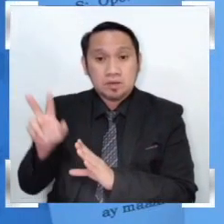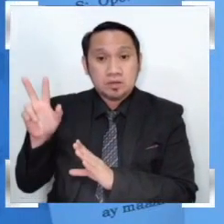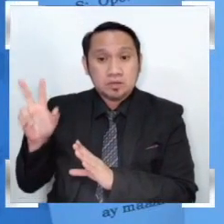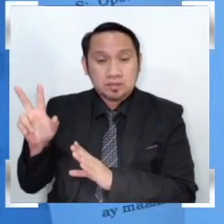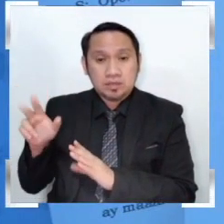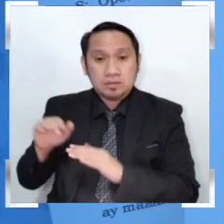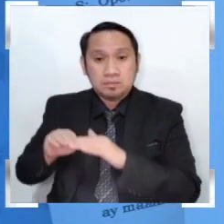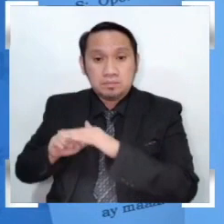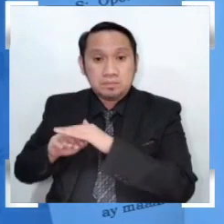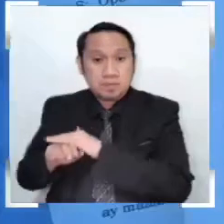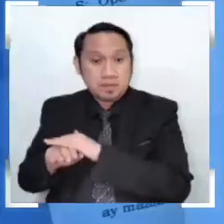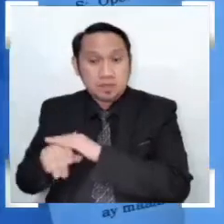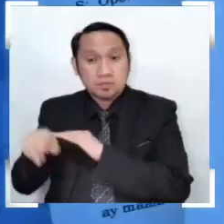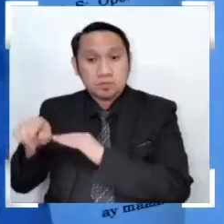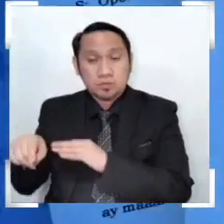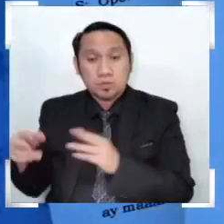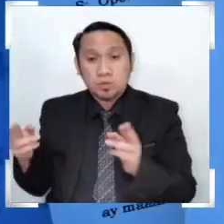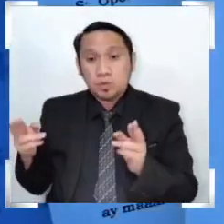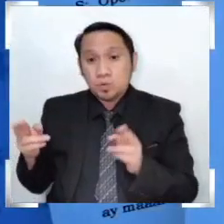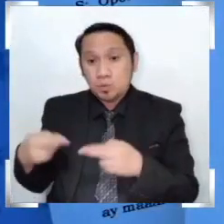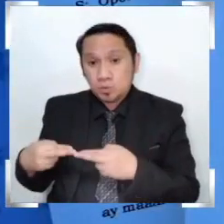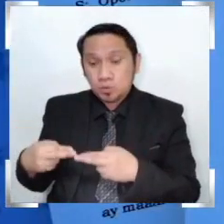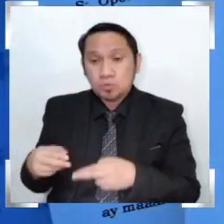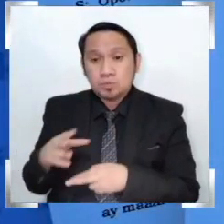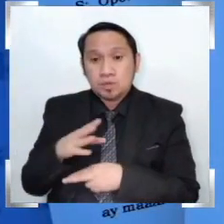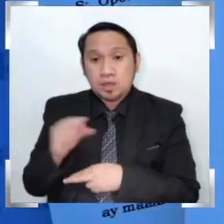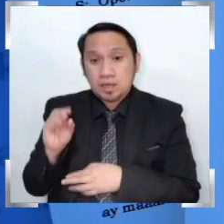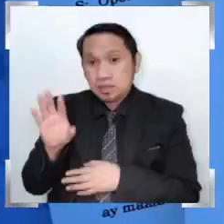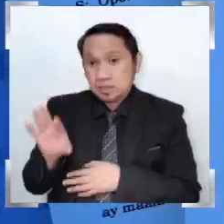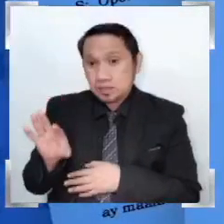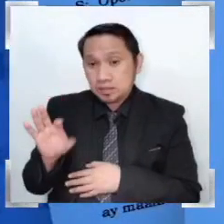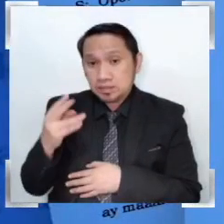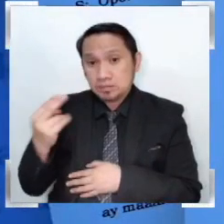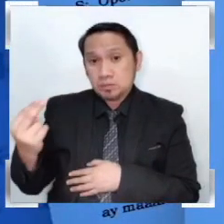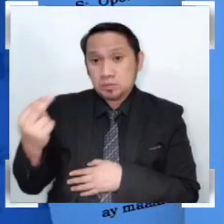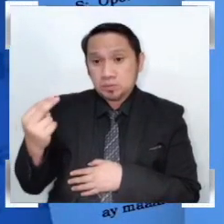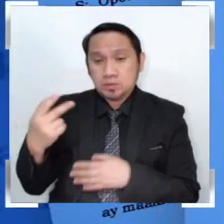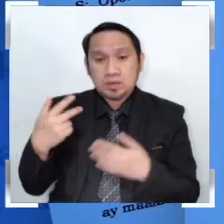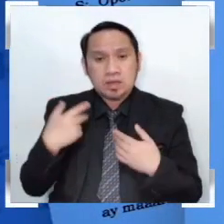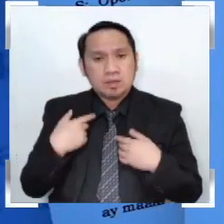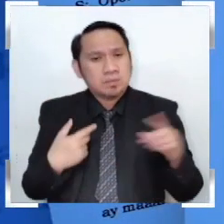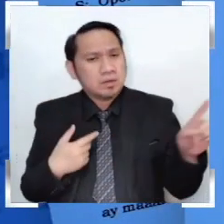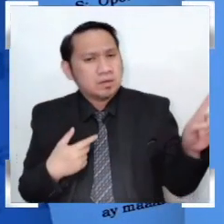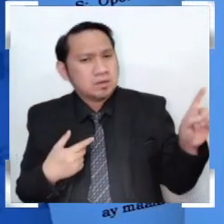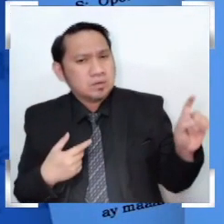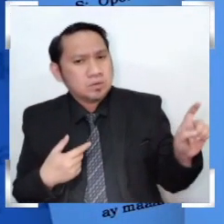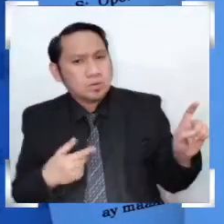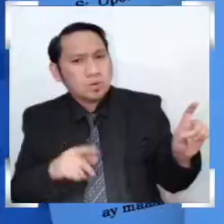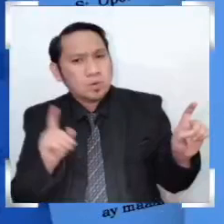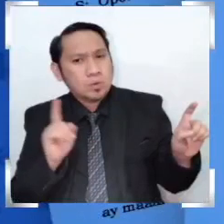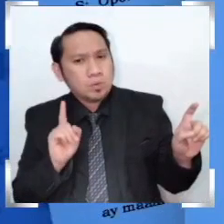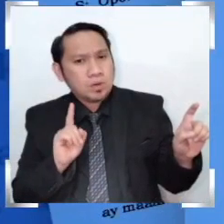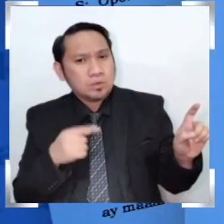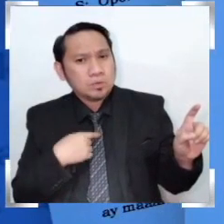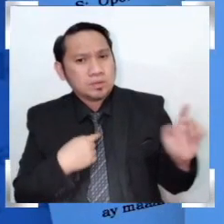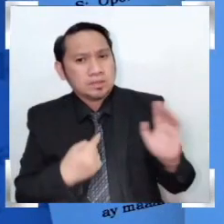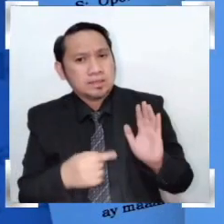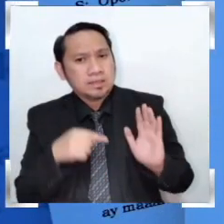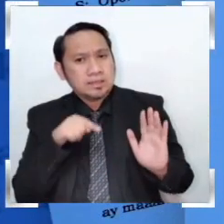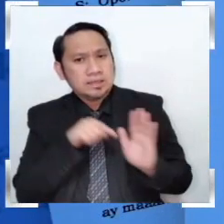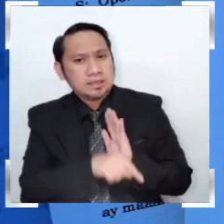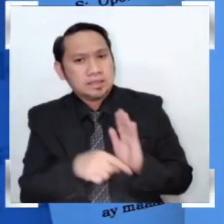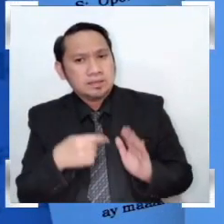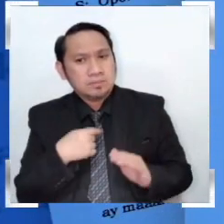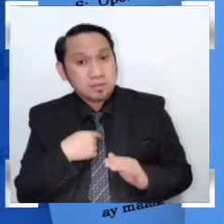alias Jokod ang kwarto ni Villamor. Nang makita sila ni Villamor, nagtanong raw ito ng, "Wag niyo naman akong patayin. Papatayin niyo na ba